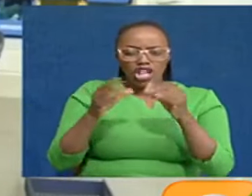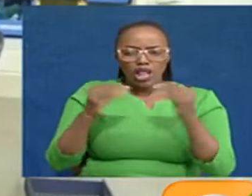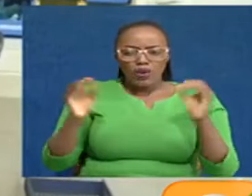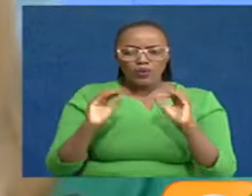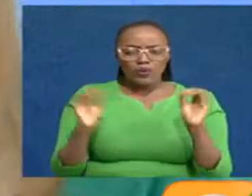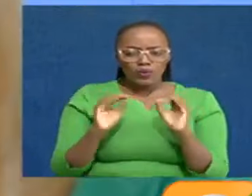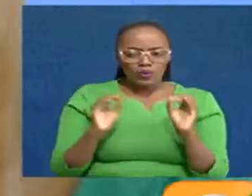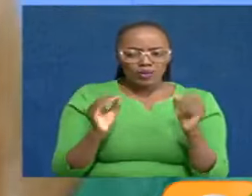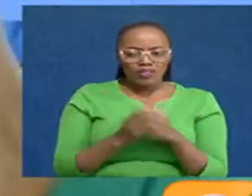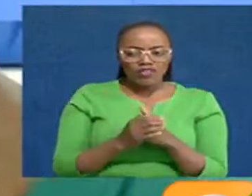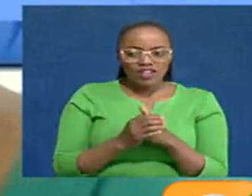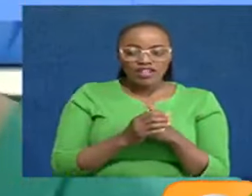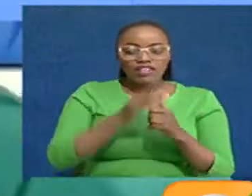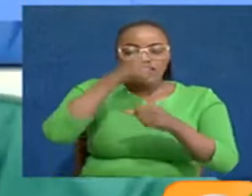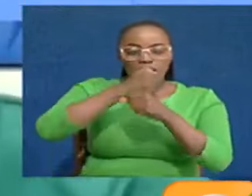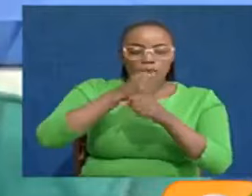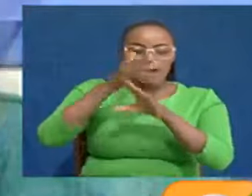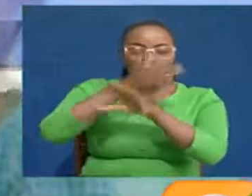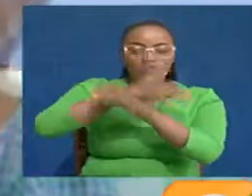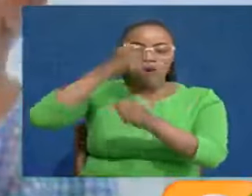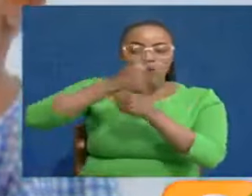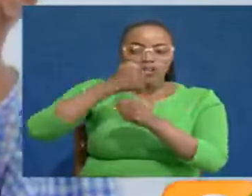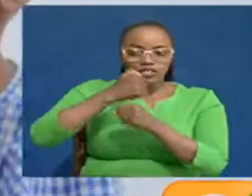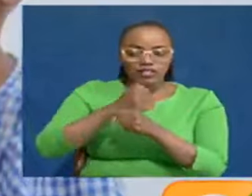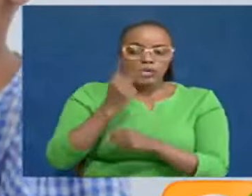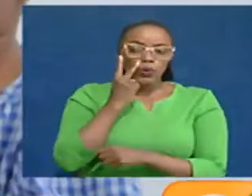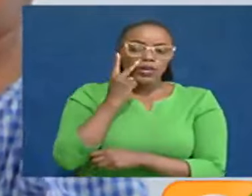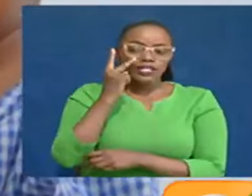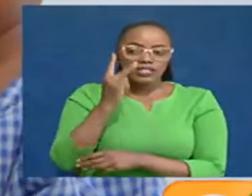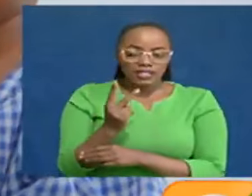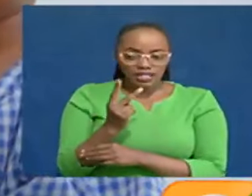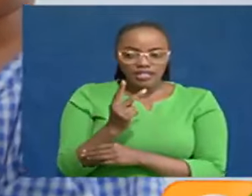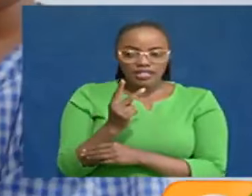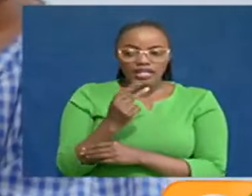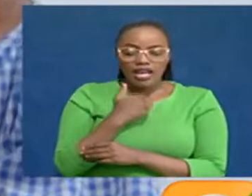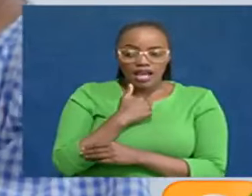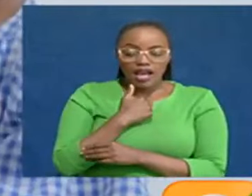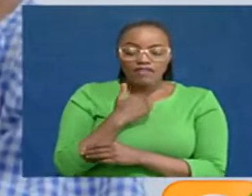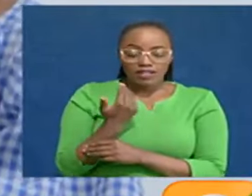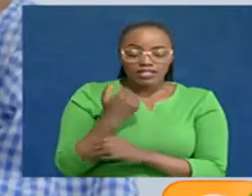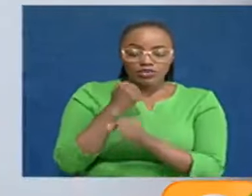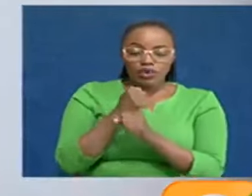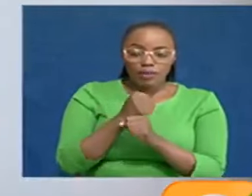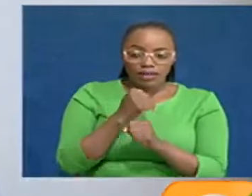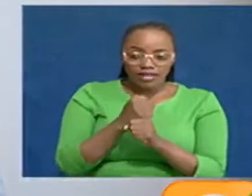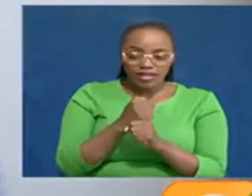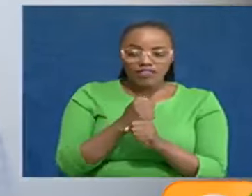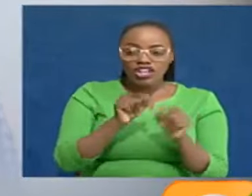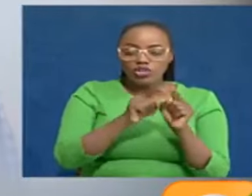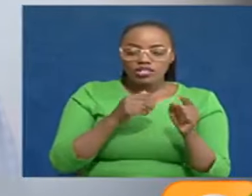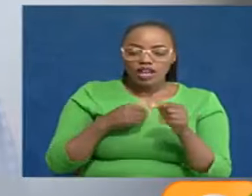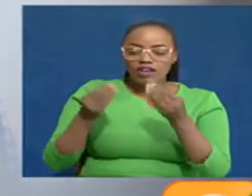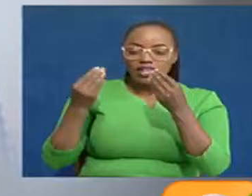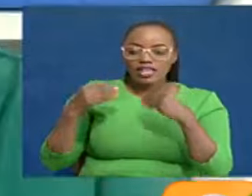nimemaliza. Na the kind of kazi nilikuwa nafanya ikaonekana pia na Ministry of Health. The head akani-identify,